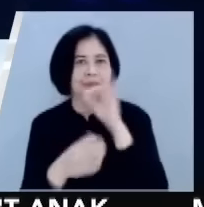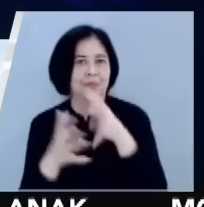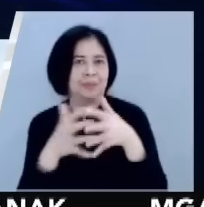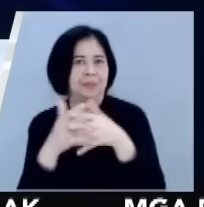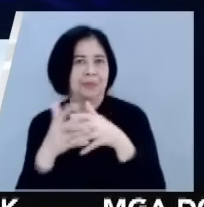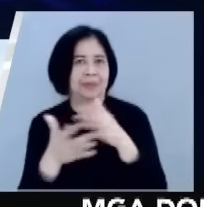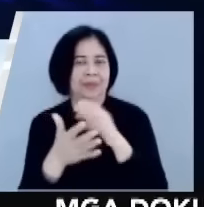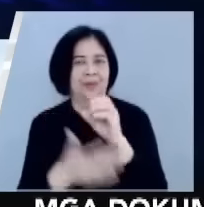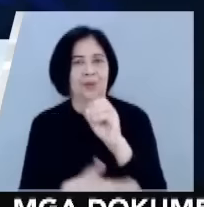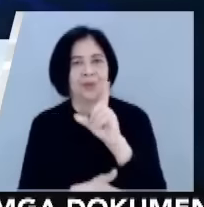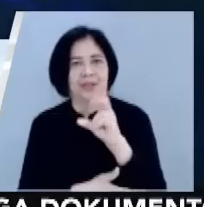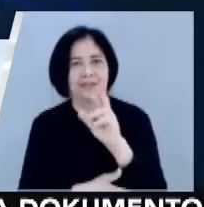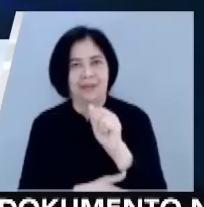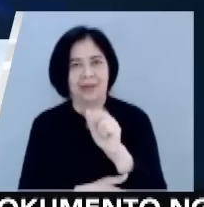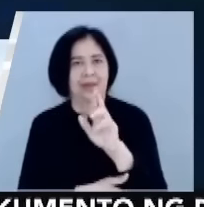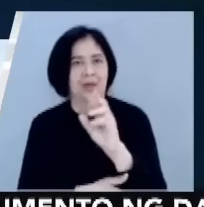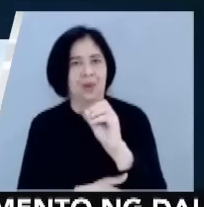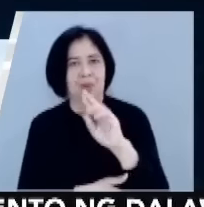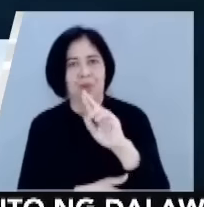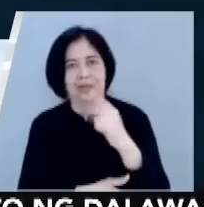Olivia Rodrigo.